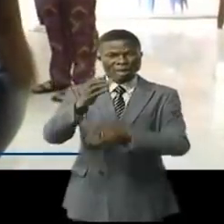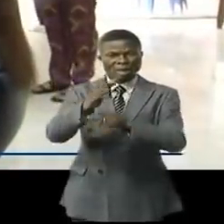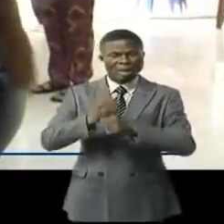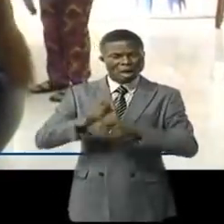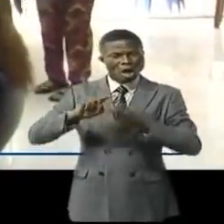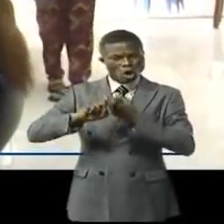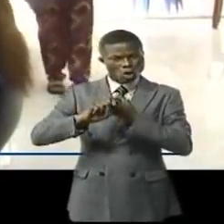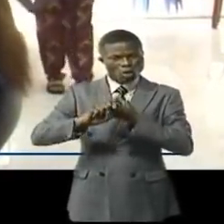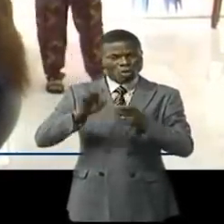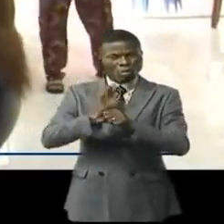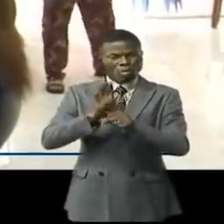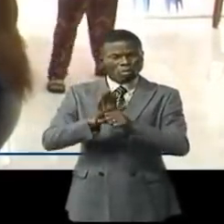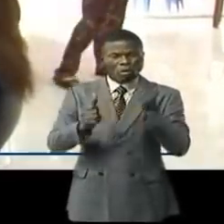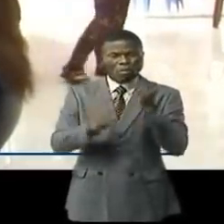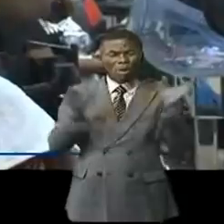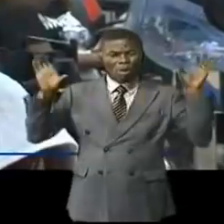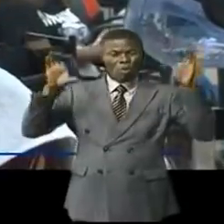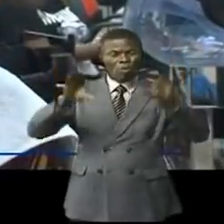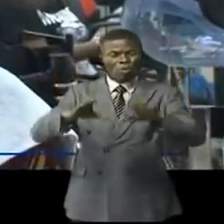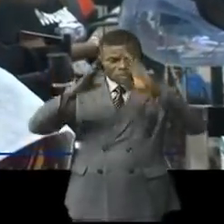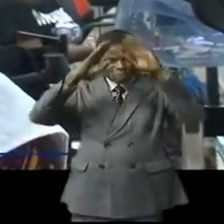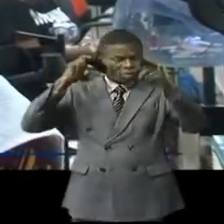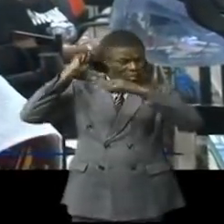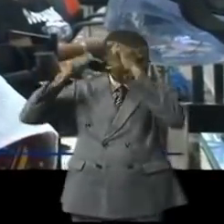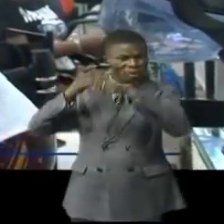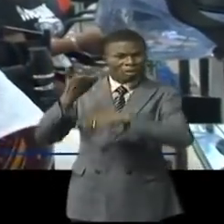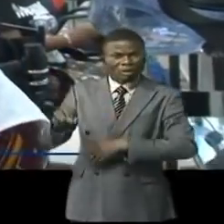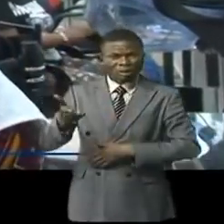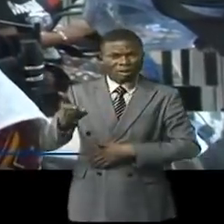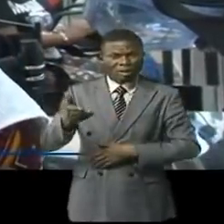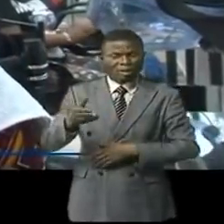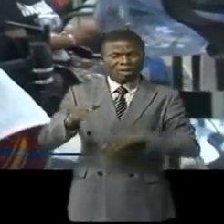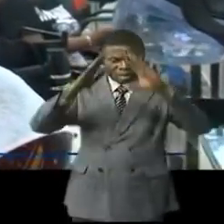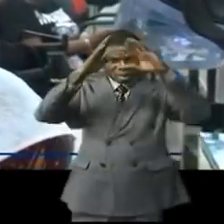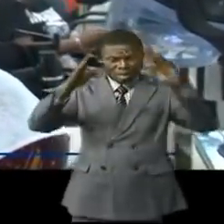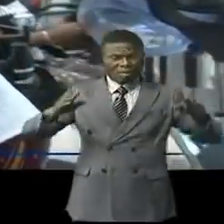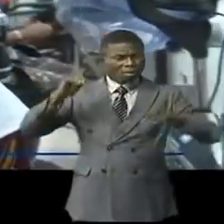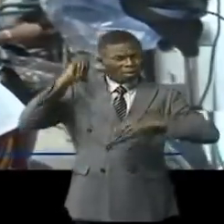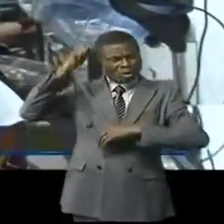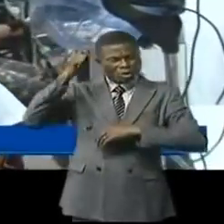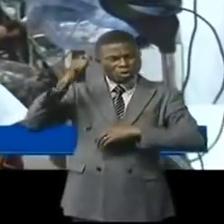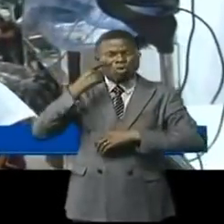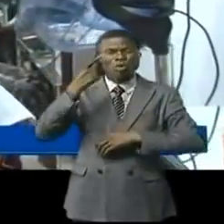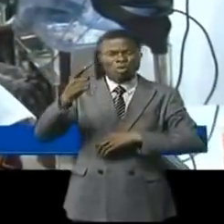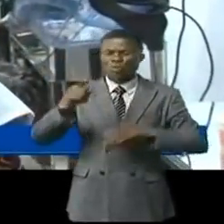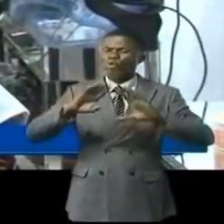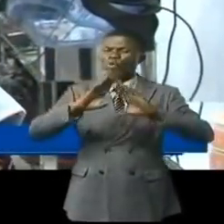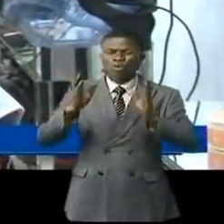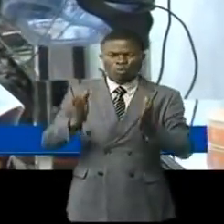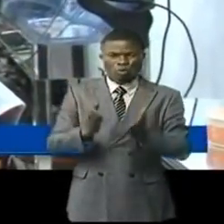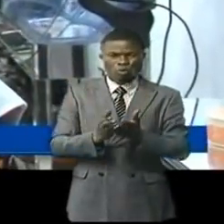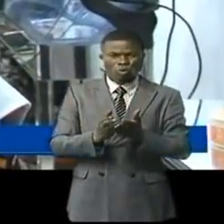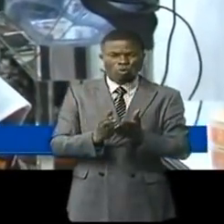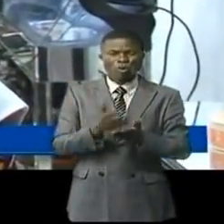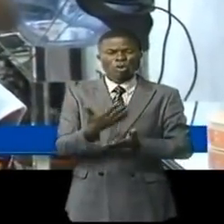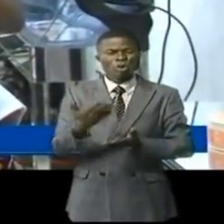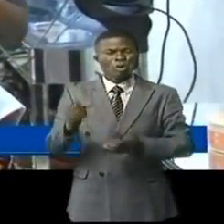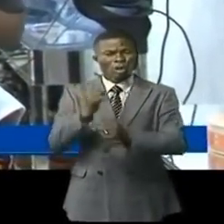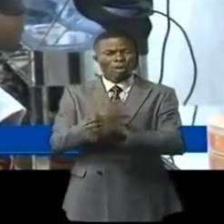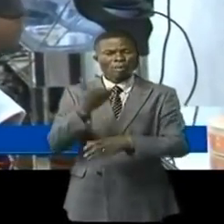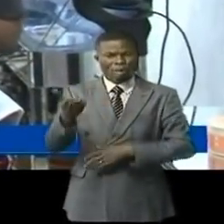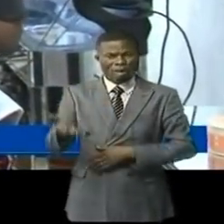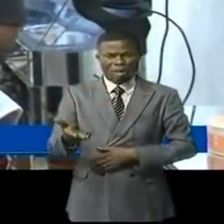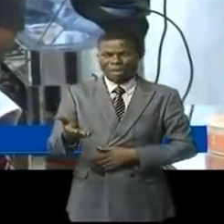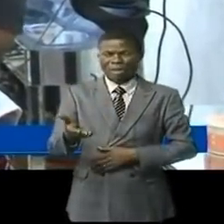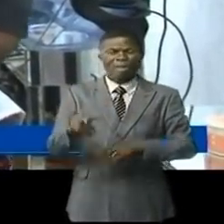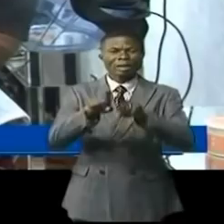confiance de plusieurs clientes. C'est vraiment un petit salon de rêve où tu trouves tous les petits soins dont tu as besoin.